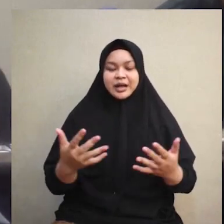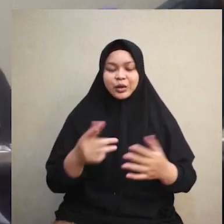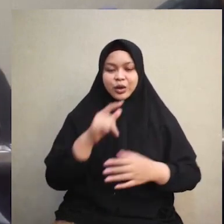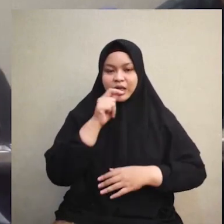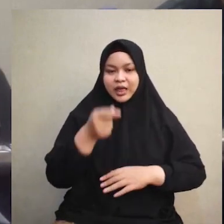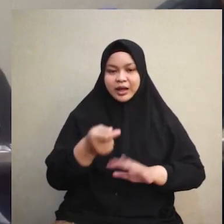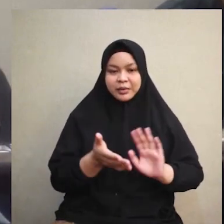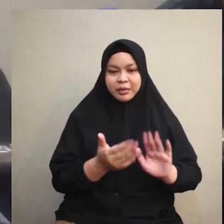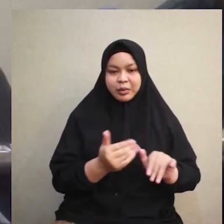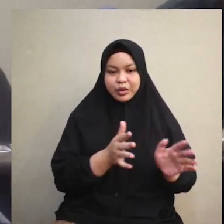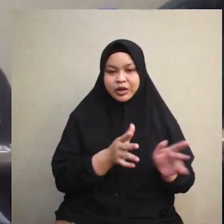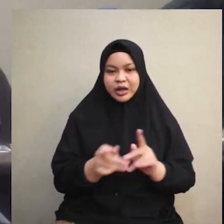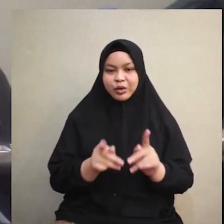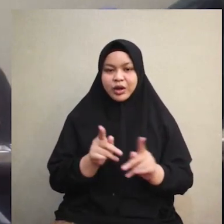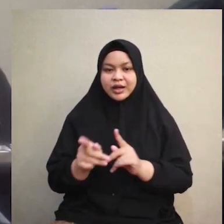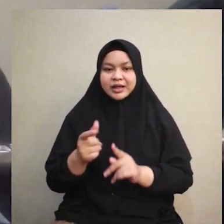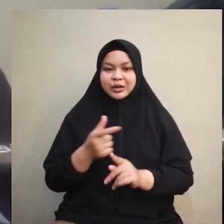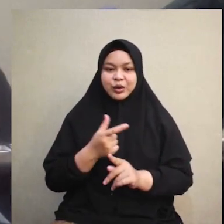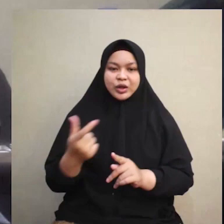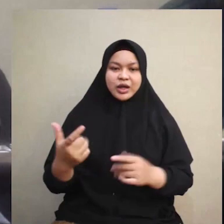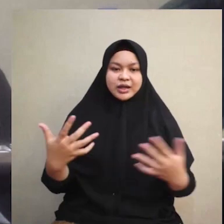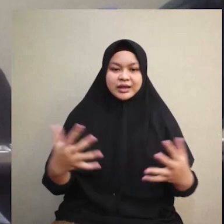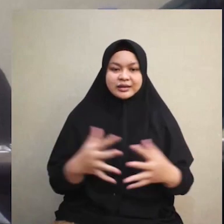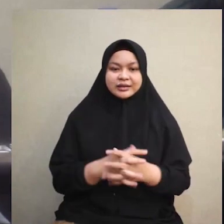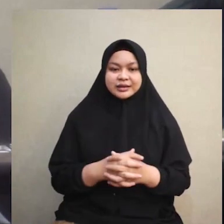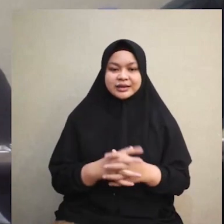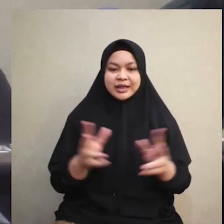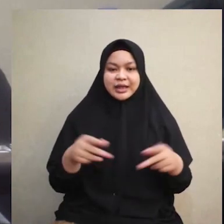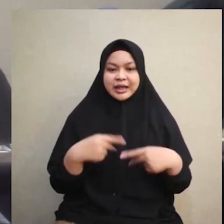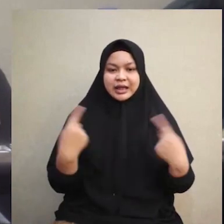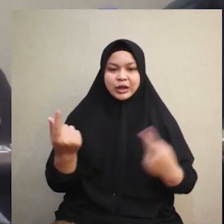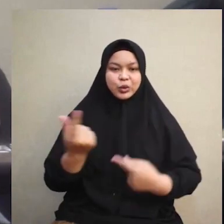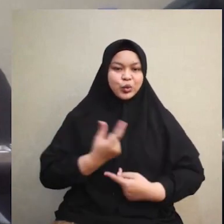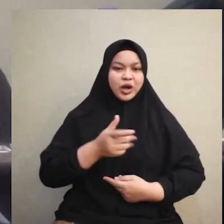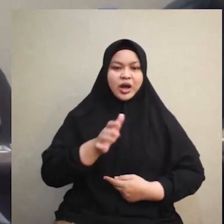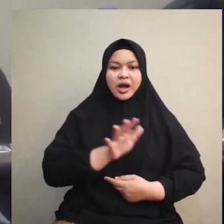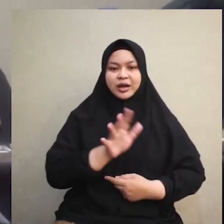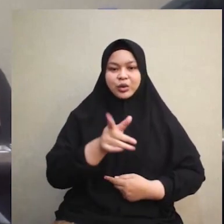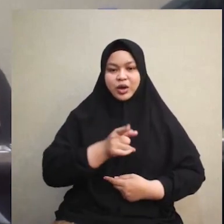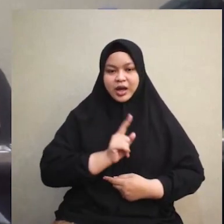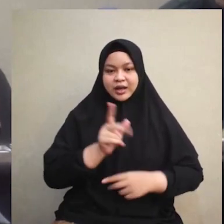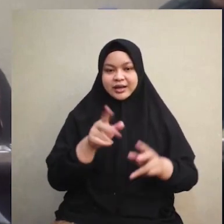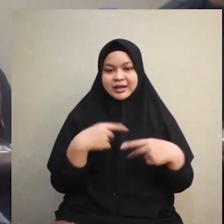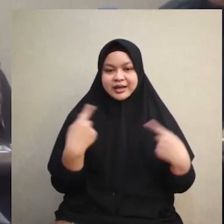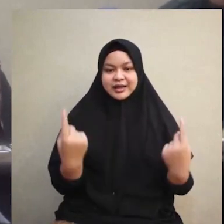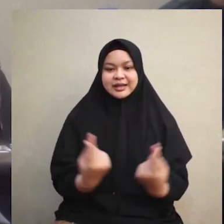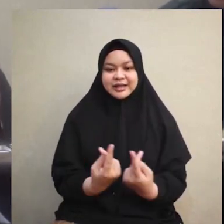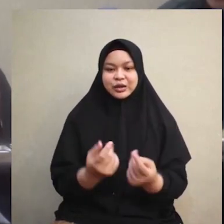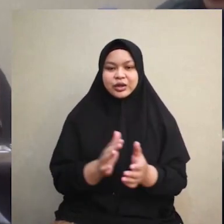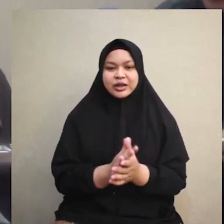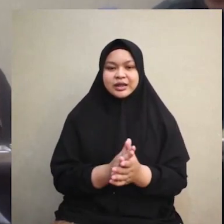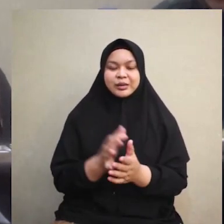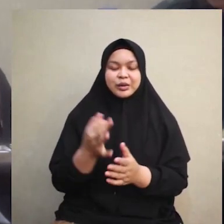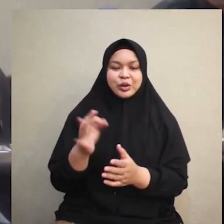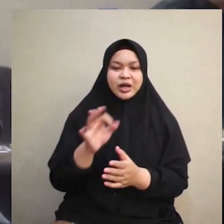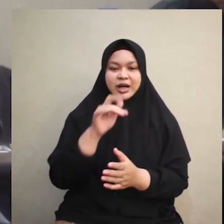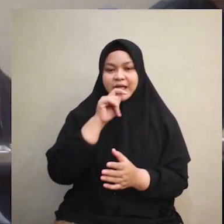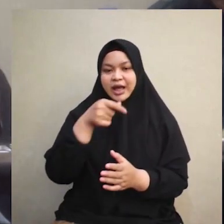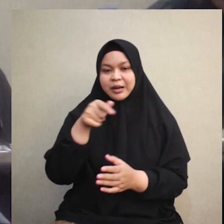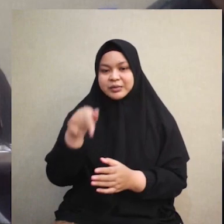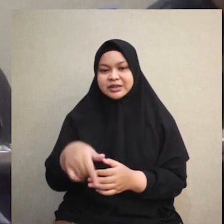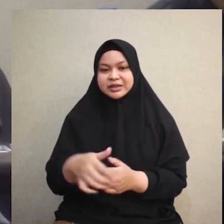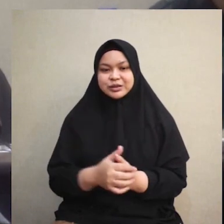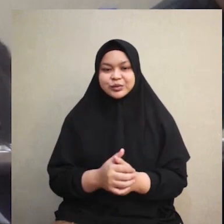reclaning Jadi kalau ada invited Space kita tidak Diundang tapi itu hak kita datang saja itu baru lakukan claim di